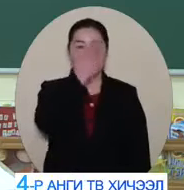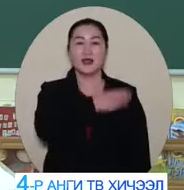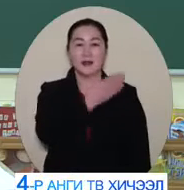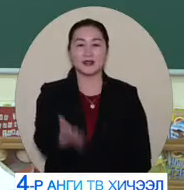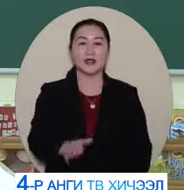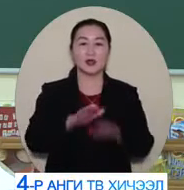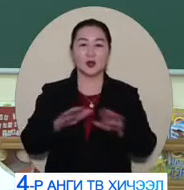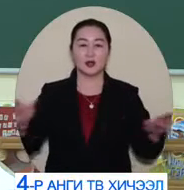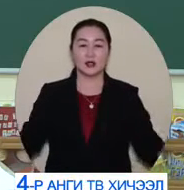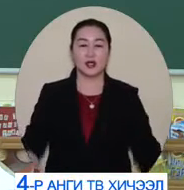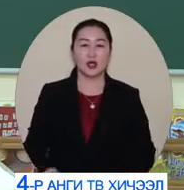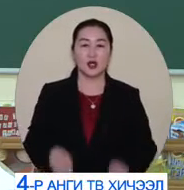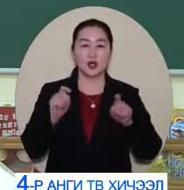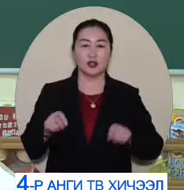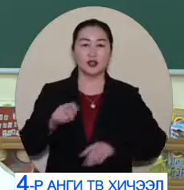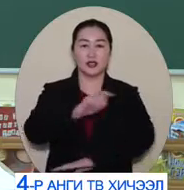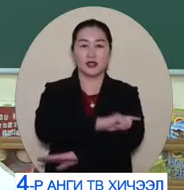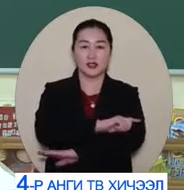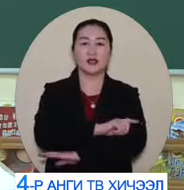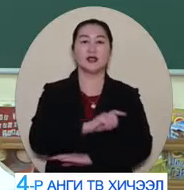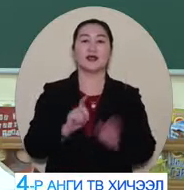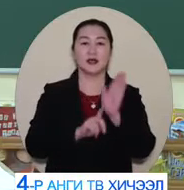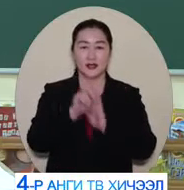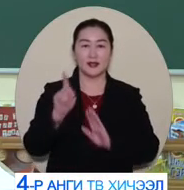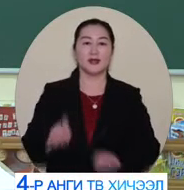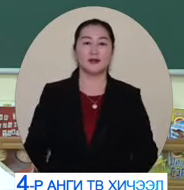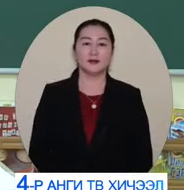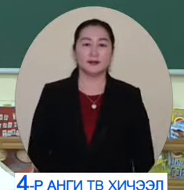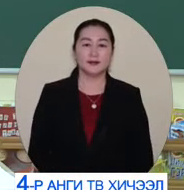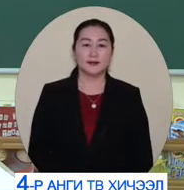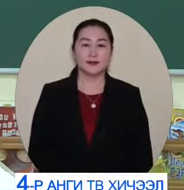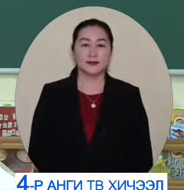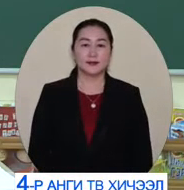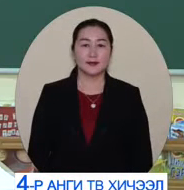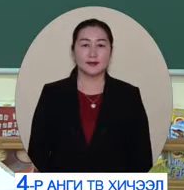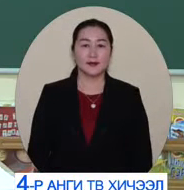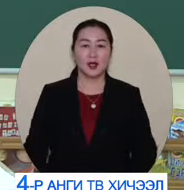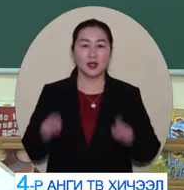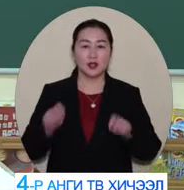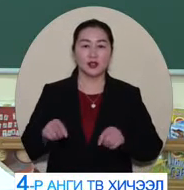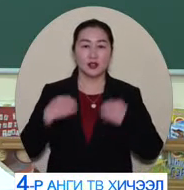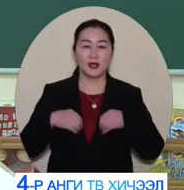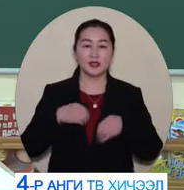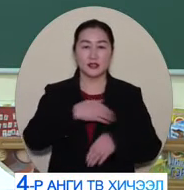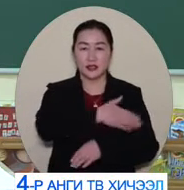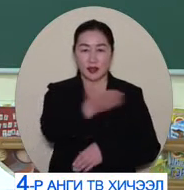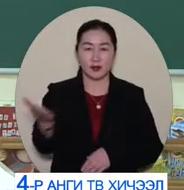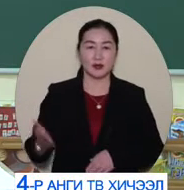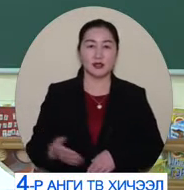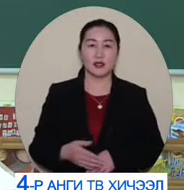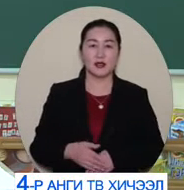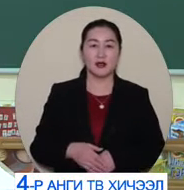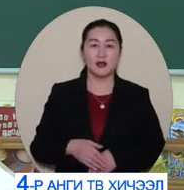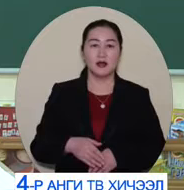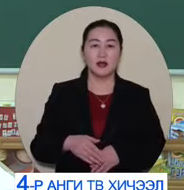Сайн байцгаана уу хүүхдүүд ээ. Өнөөдрийнхөө хичээлд бэлэн болсон байх гэж бодож байна. За өнөөдөр багш нь та бүхэндээ